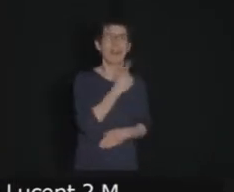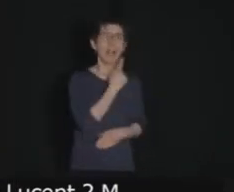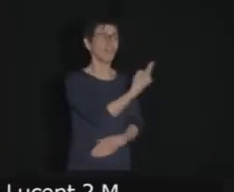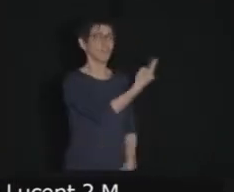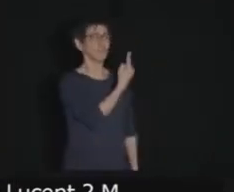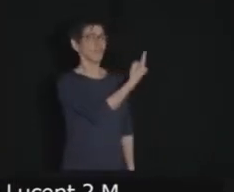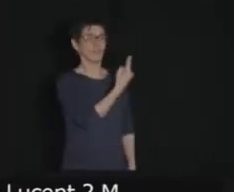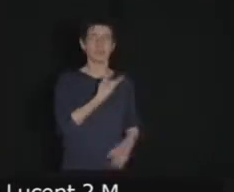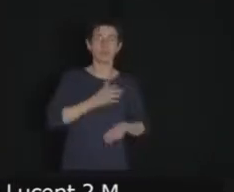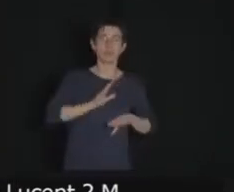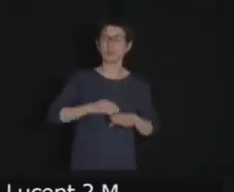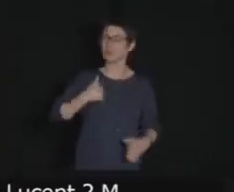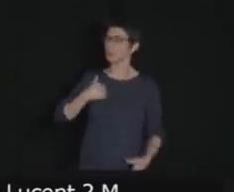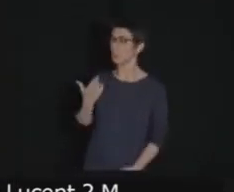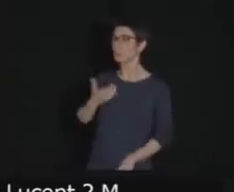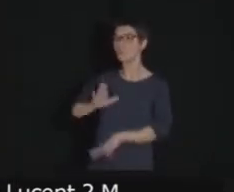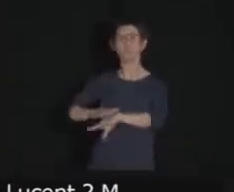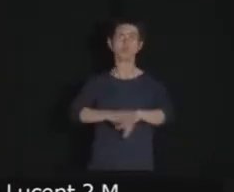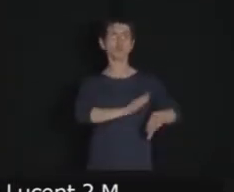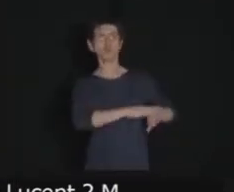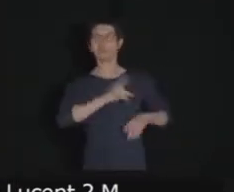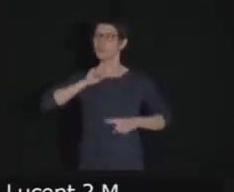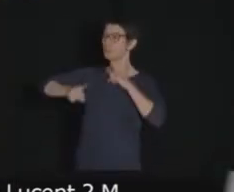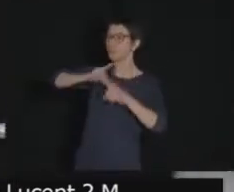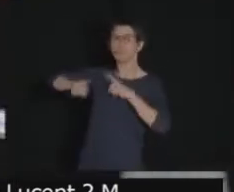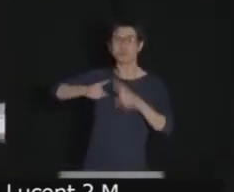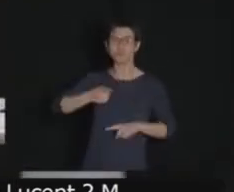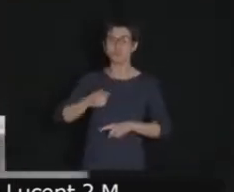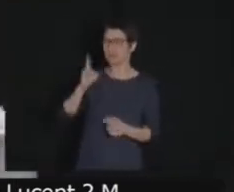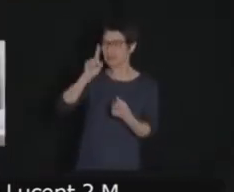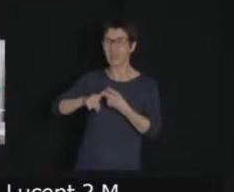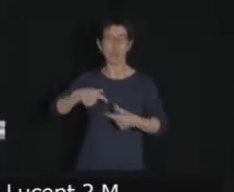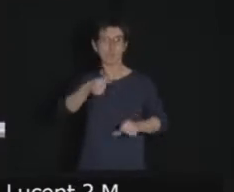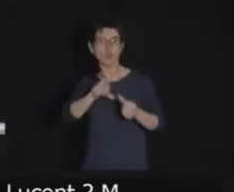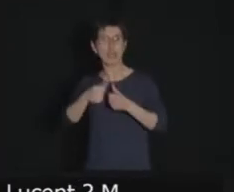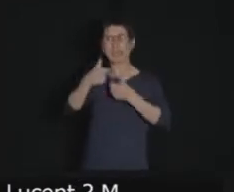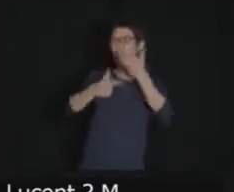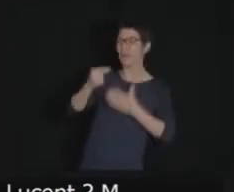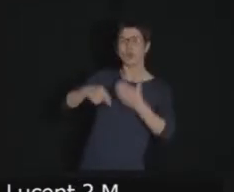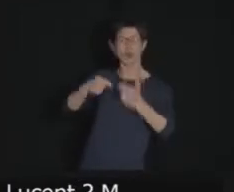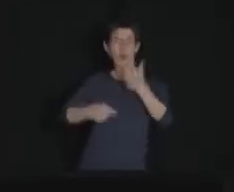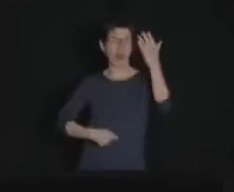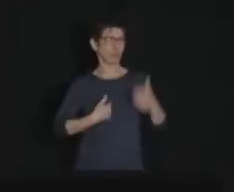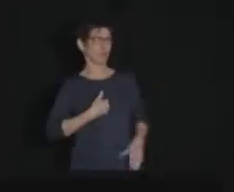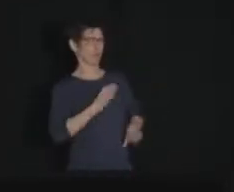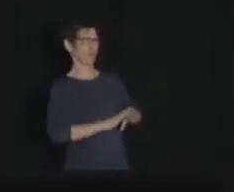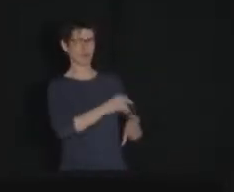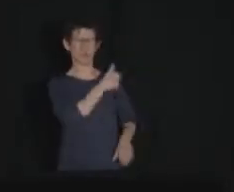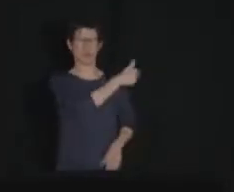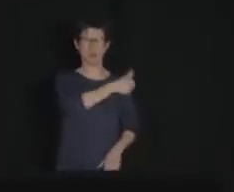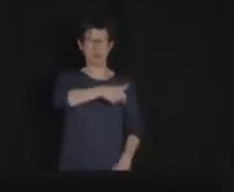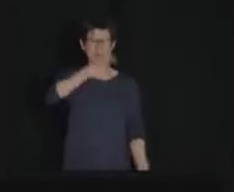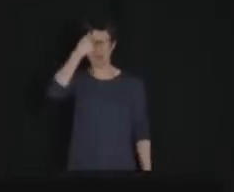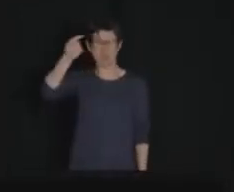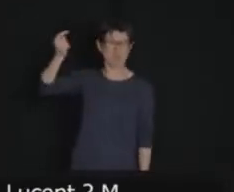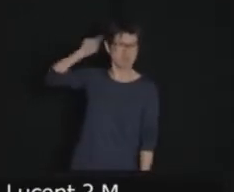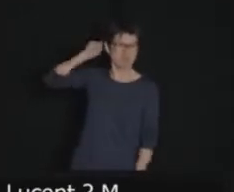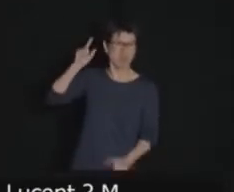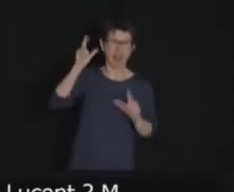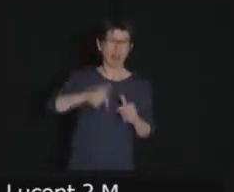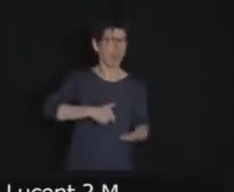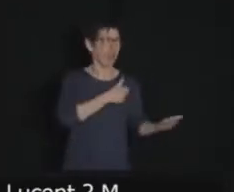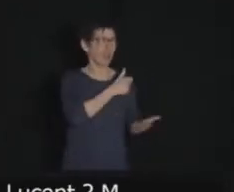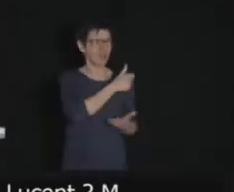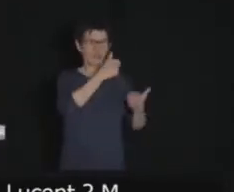à ces gens qui viennent nous donner des leçons de modernité et qui sont incapables de rendre des comptes sur ce qu'est la modernité réelle, ce dont je viens de parler